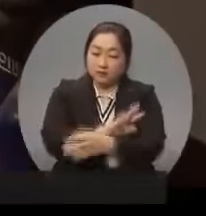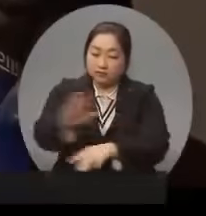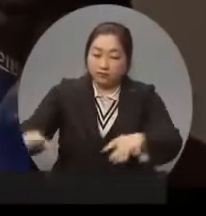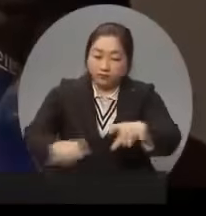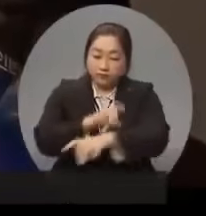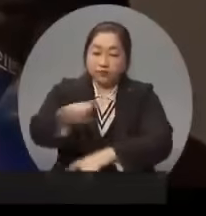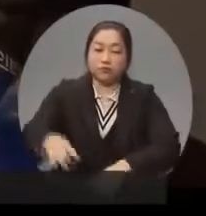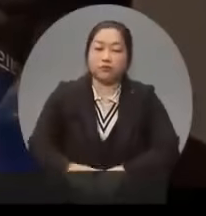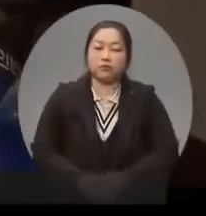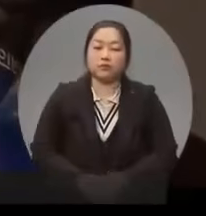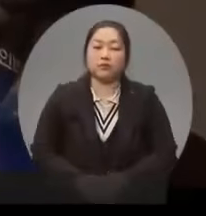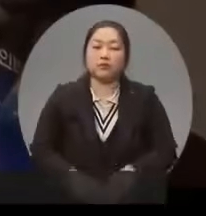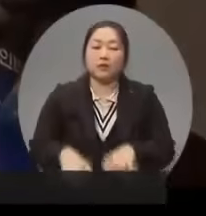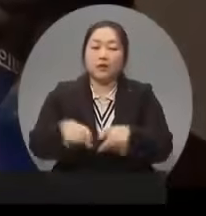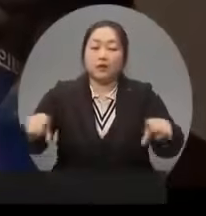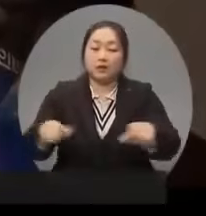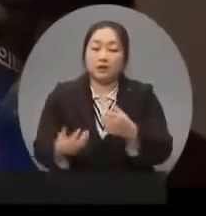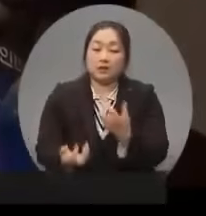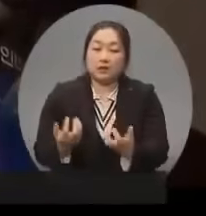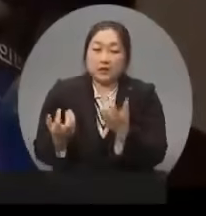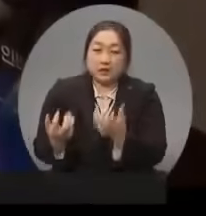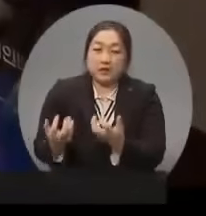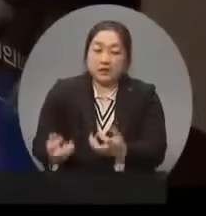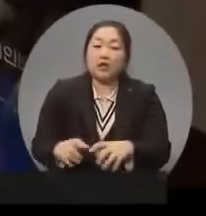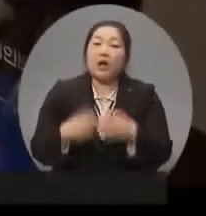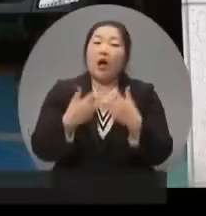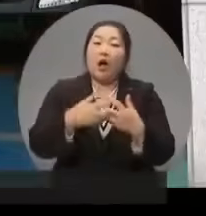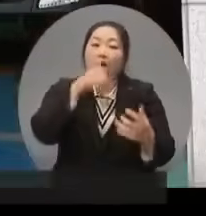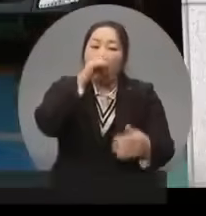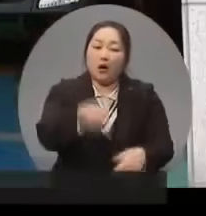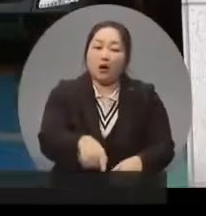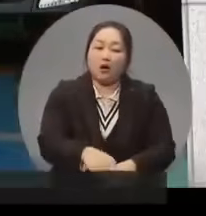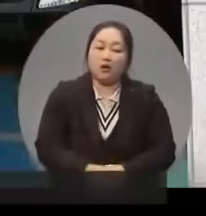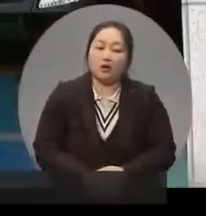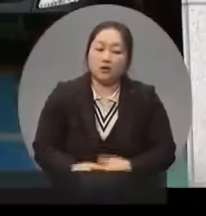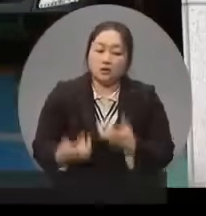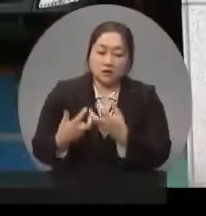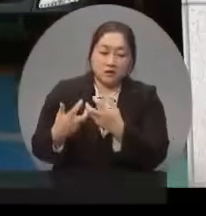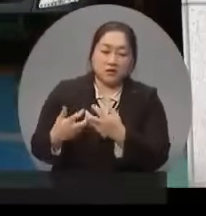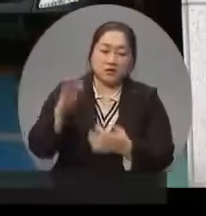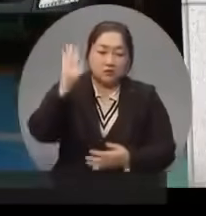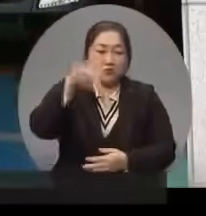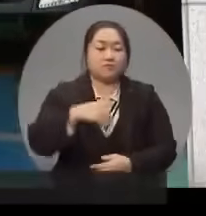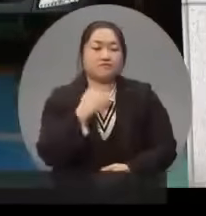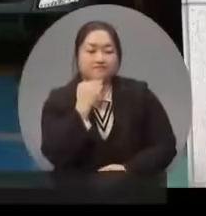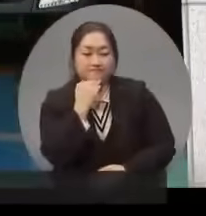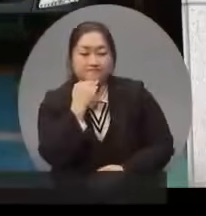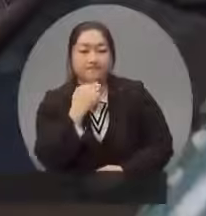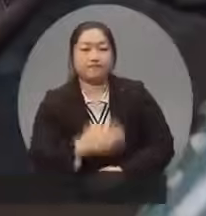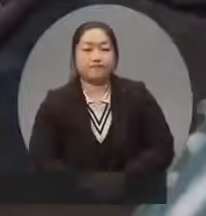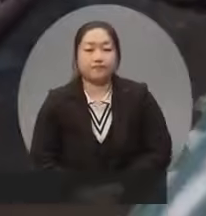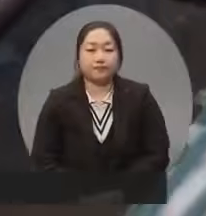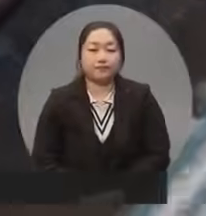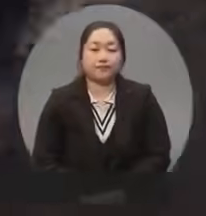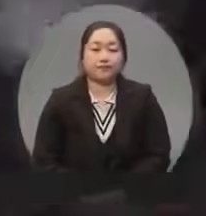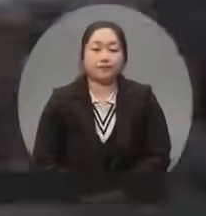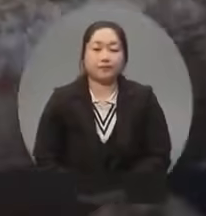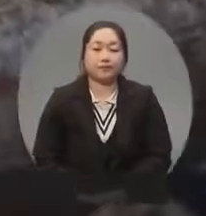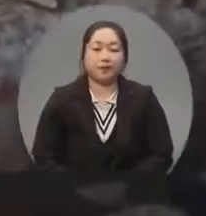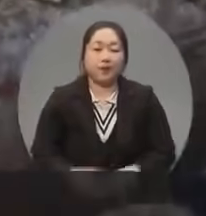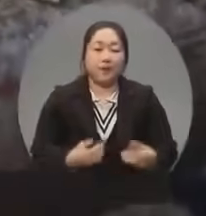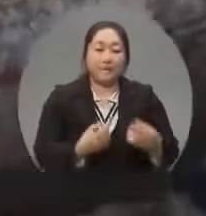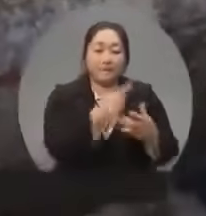자동 이탈식 수구라고 해가지고 히팅하는 장치가 있어요. 히팅하면서 출동 대기하고 있습니다. 한파